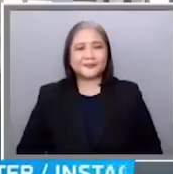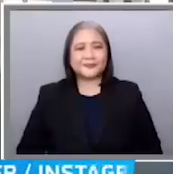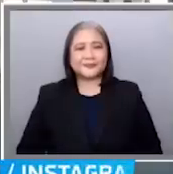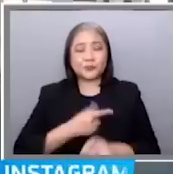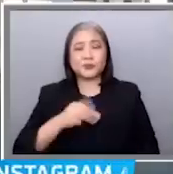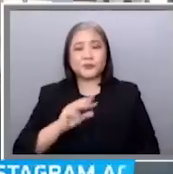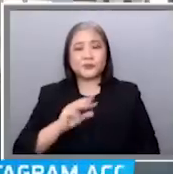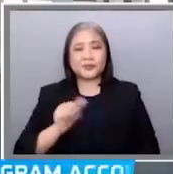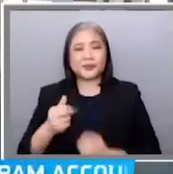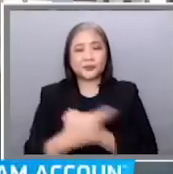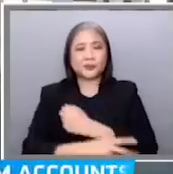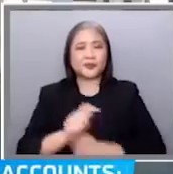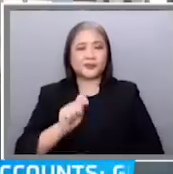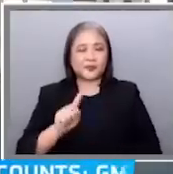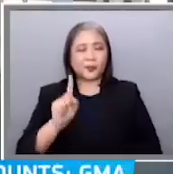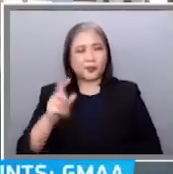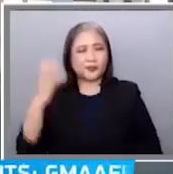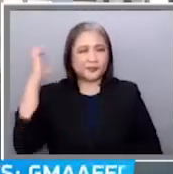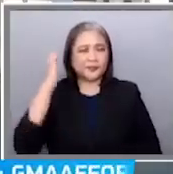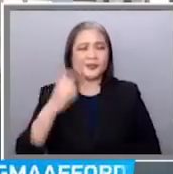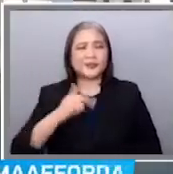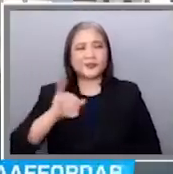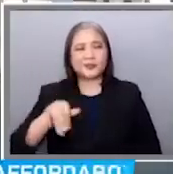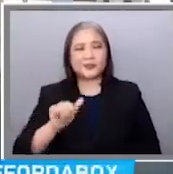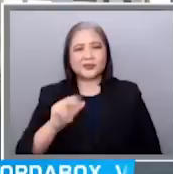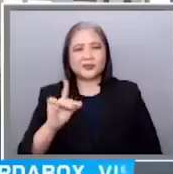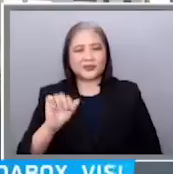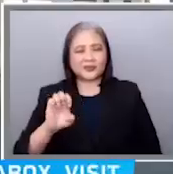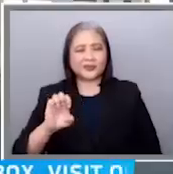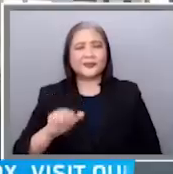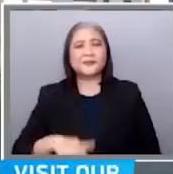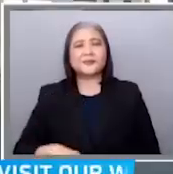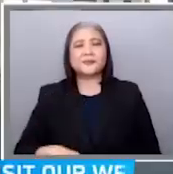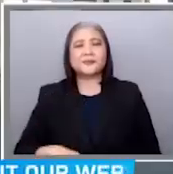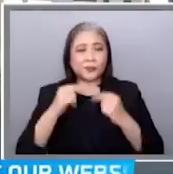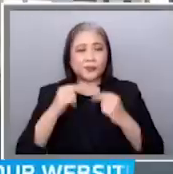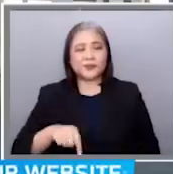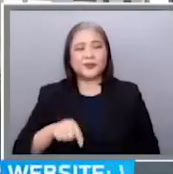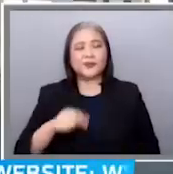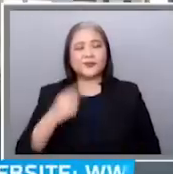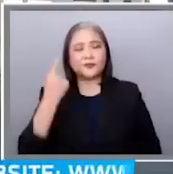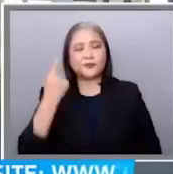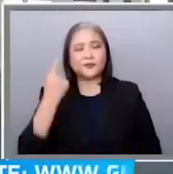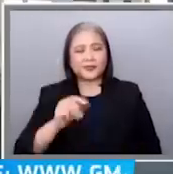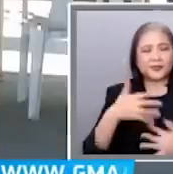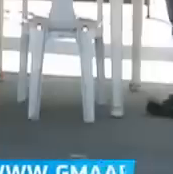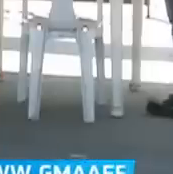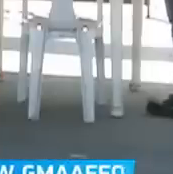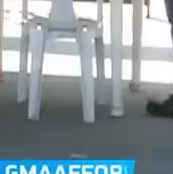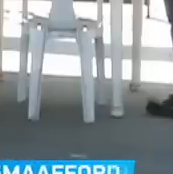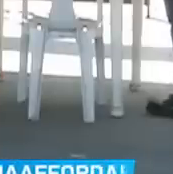One Mindanao, Jandy Esteban, nagbabalita para sa GMA Integrated News.